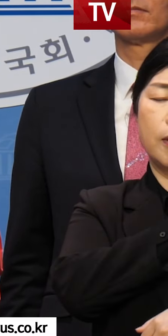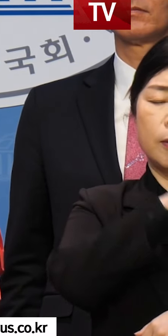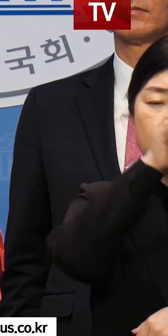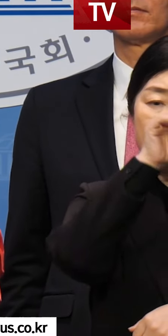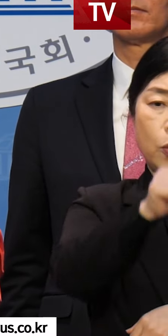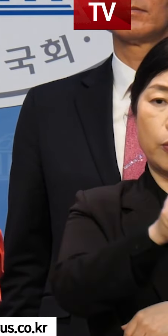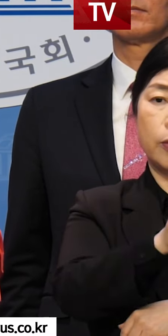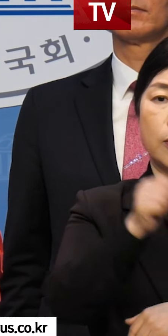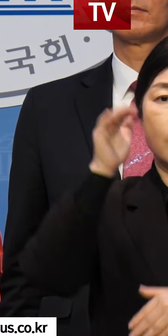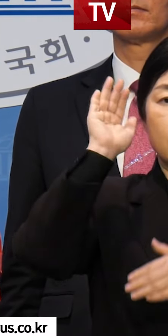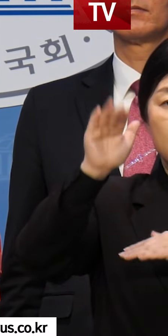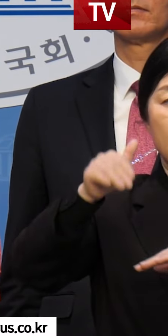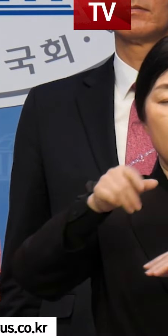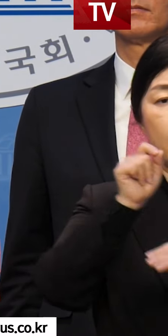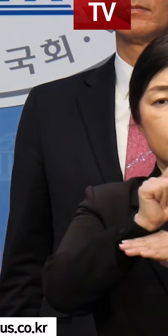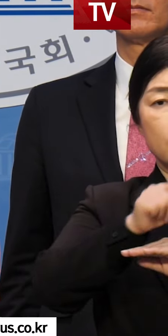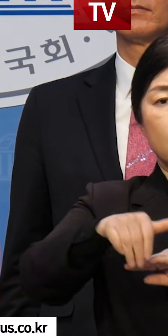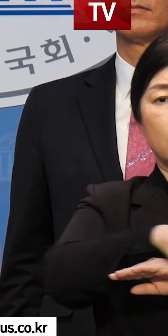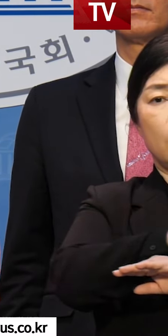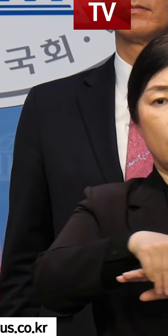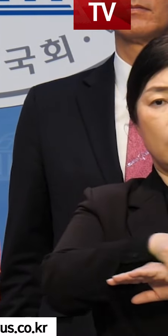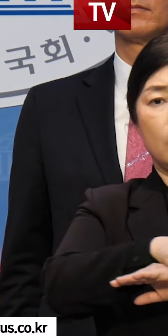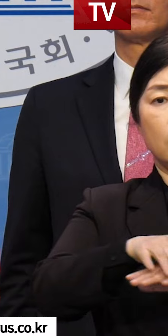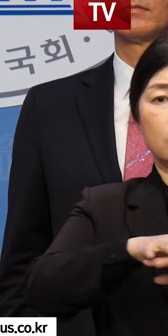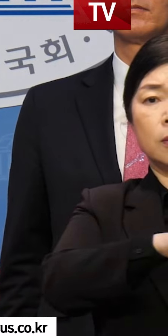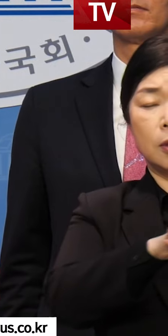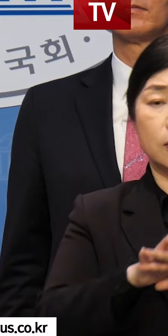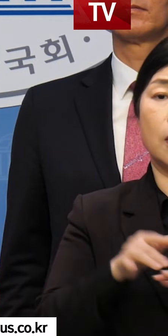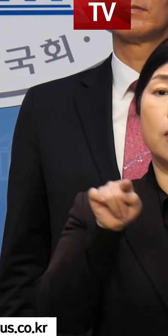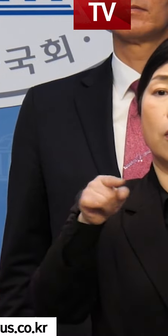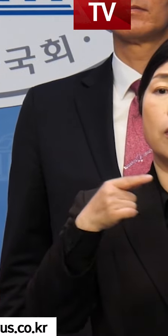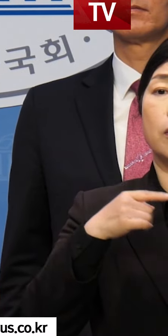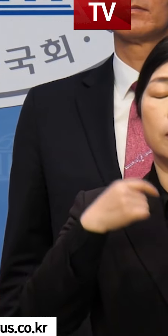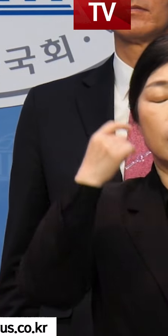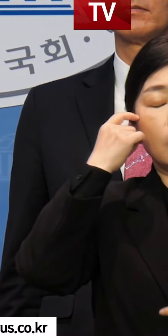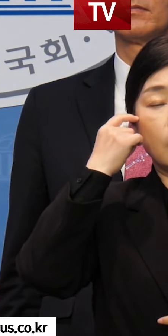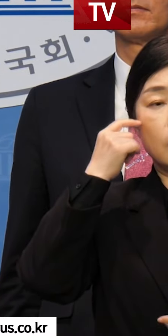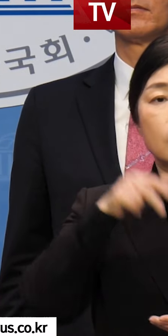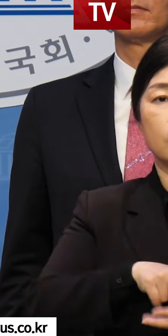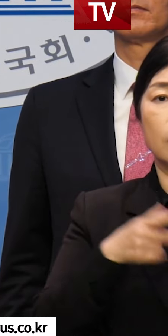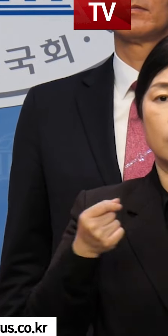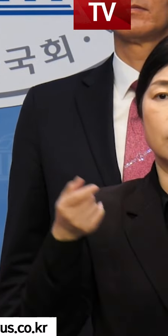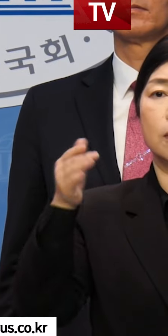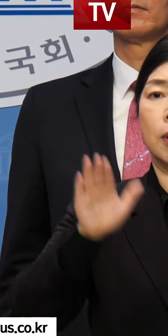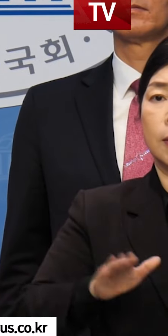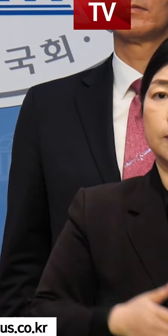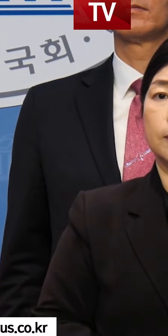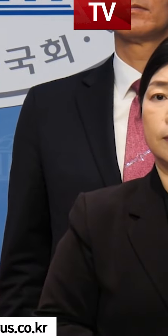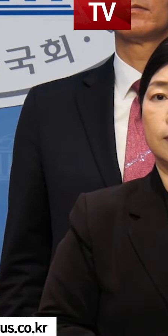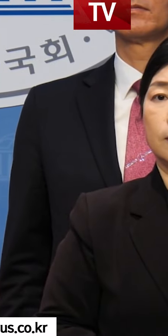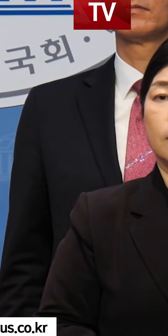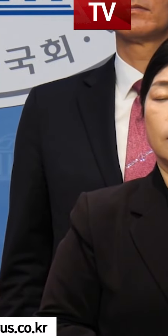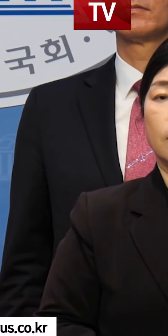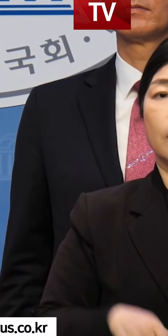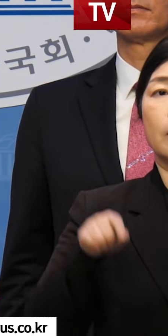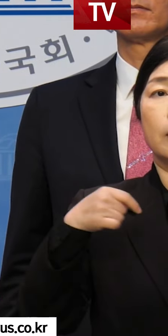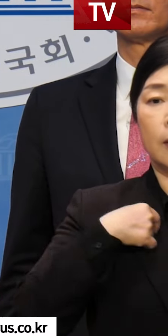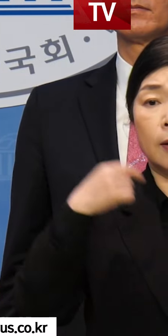이상적인 미래 행정체제라는 것이 저의 소신입니다. 하지만 그